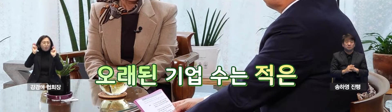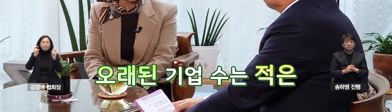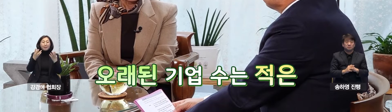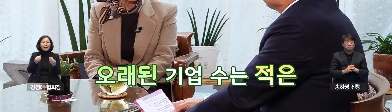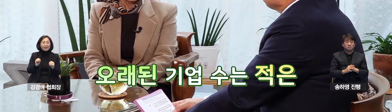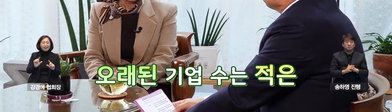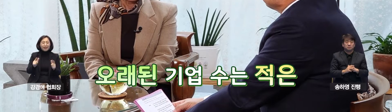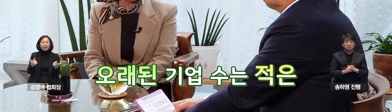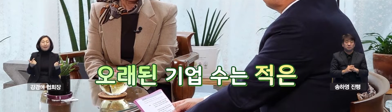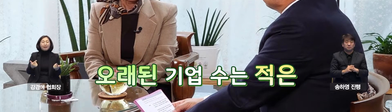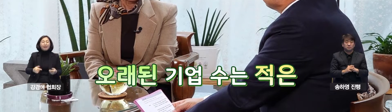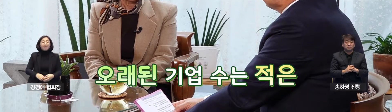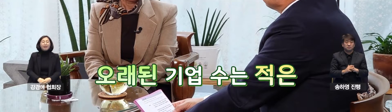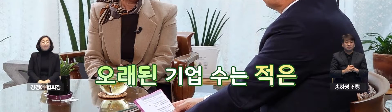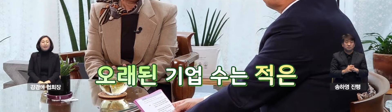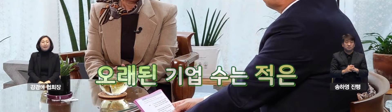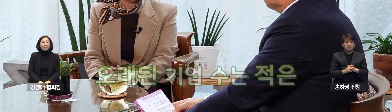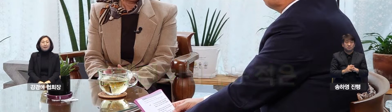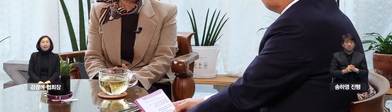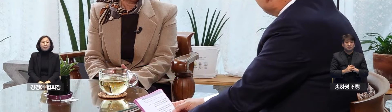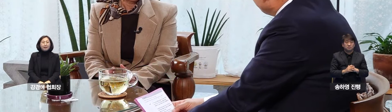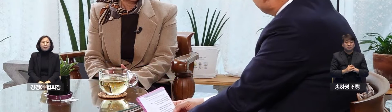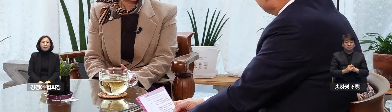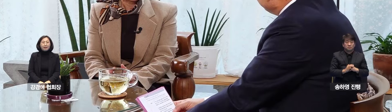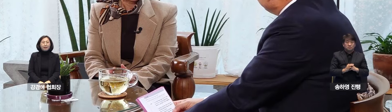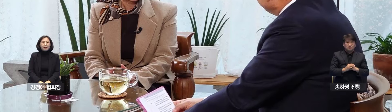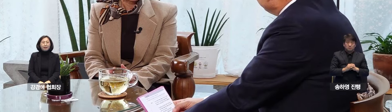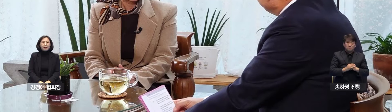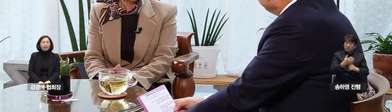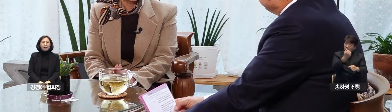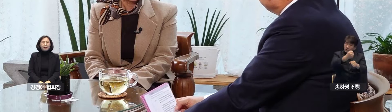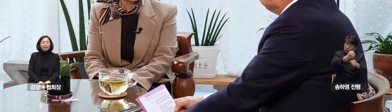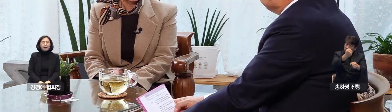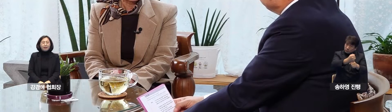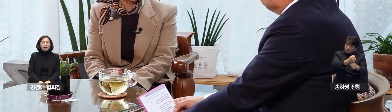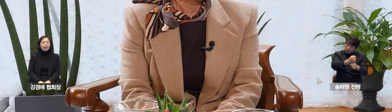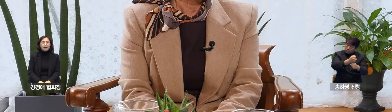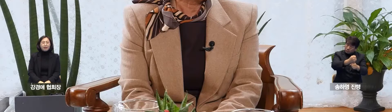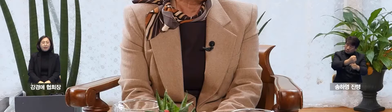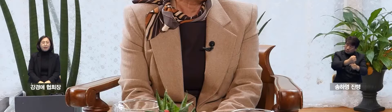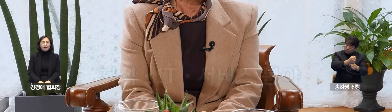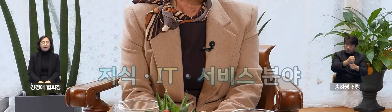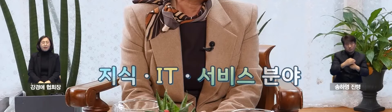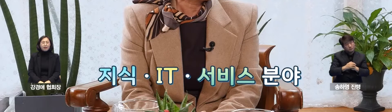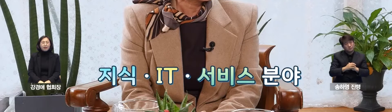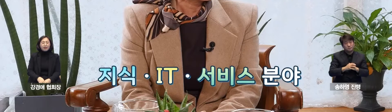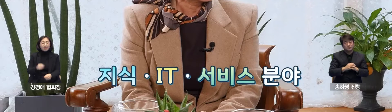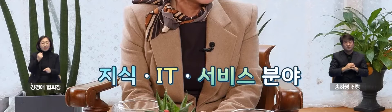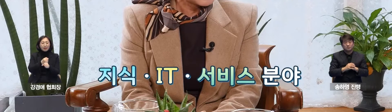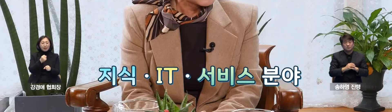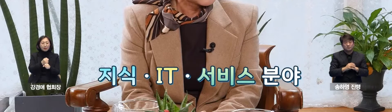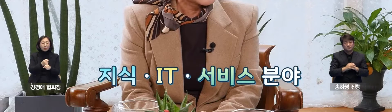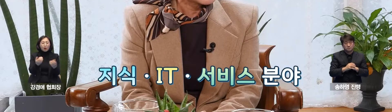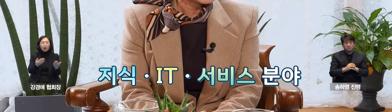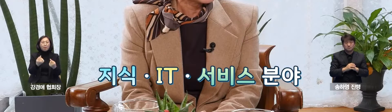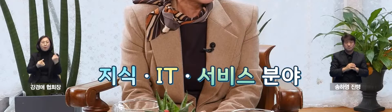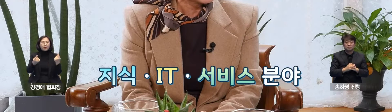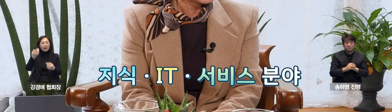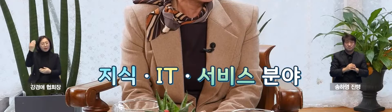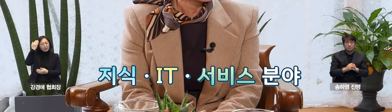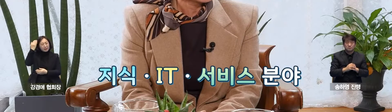그래서 좀 제조업이 많은 제조업보다 지식 IT 서비스